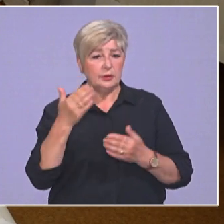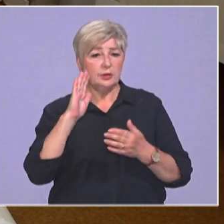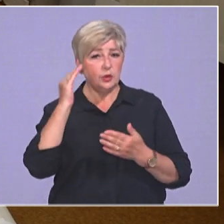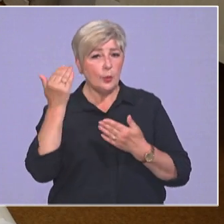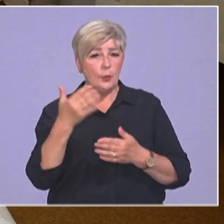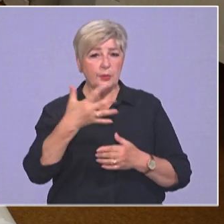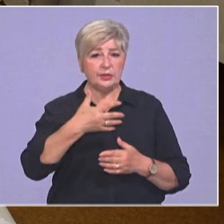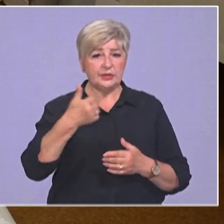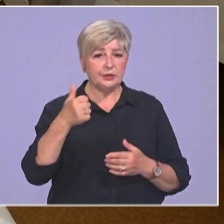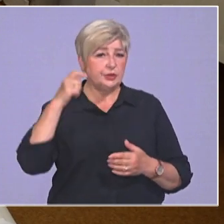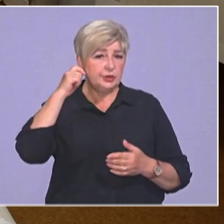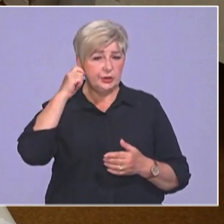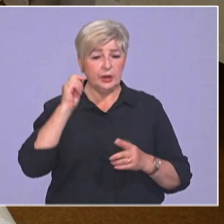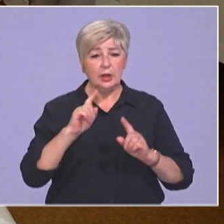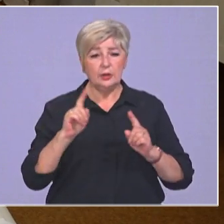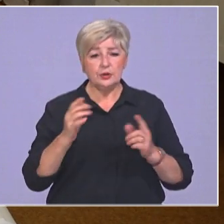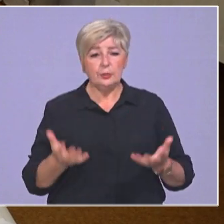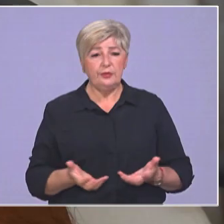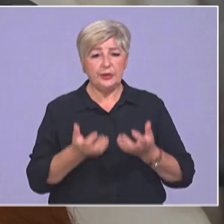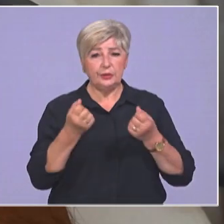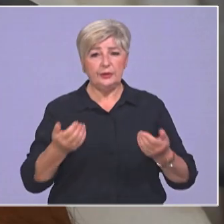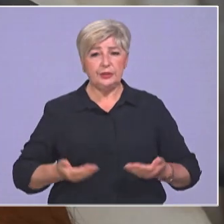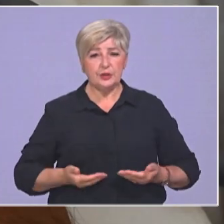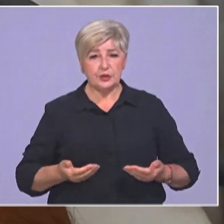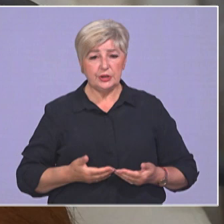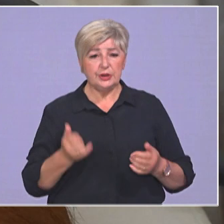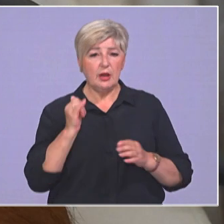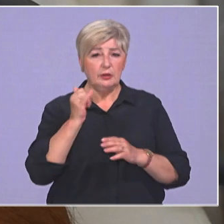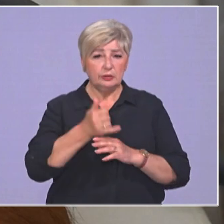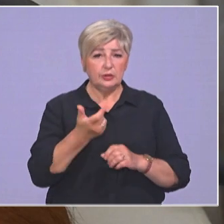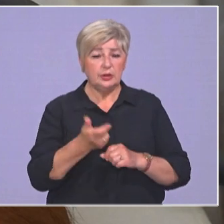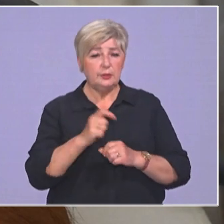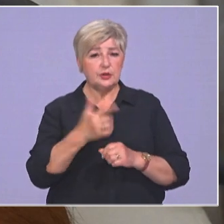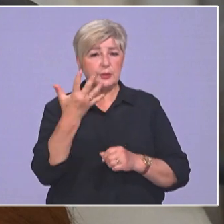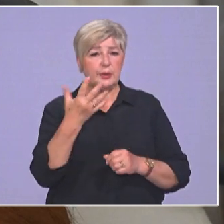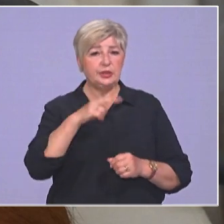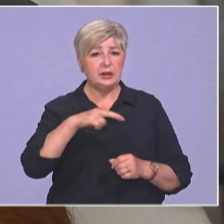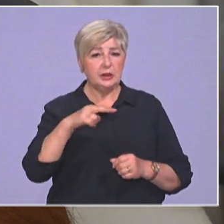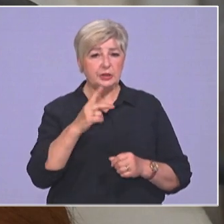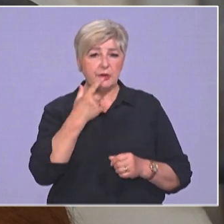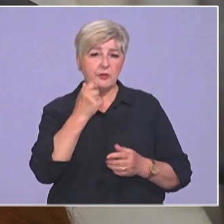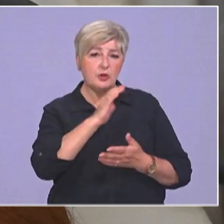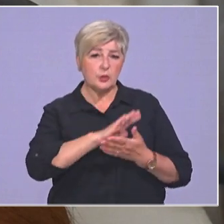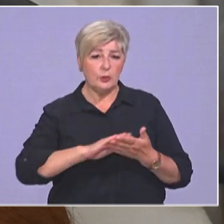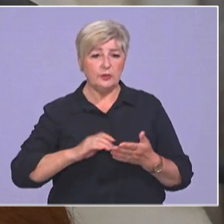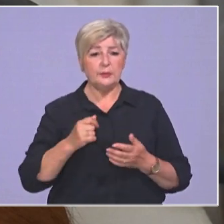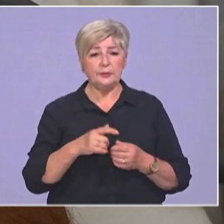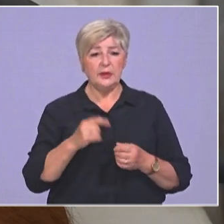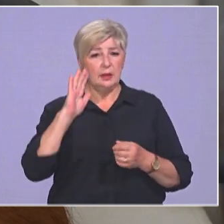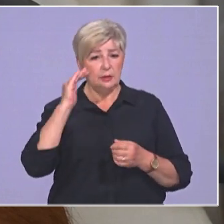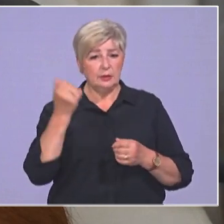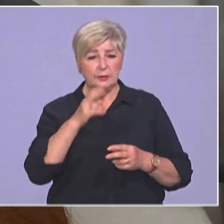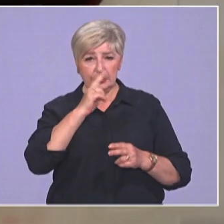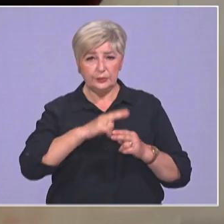рік, щоб врятувати його життя, влили більше 5 літрів крові. Він втратив